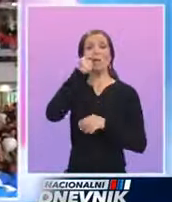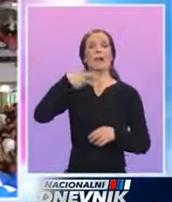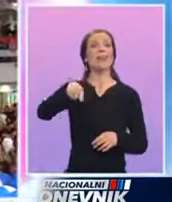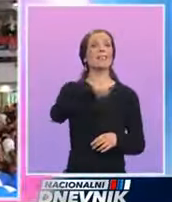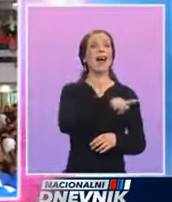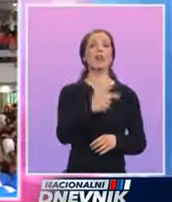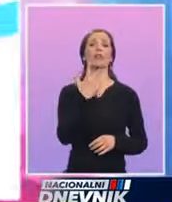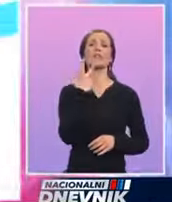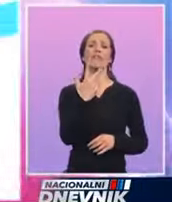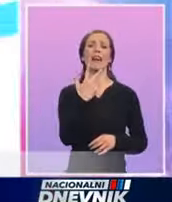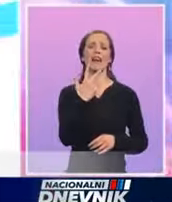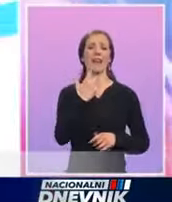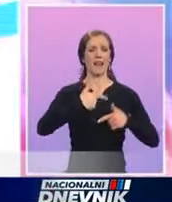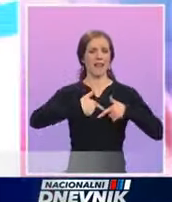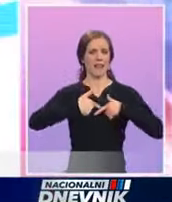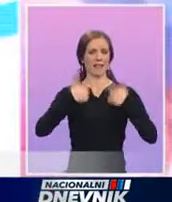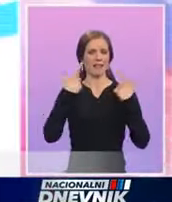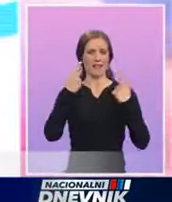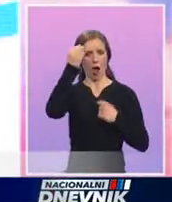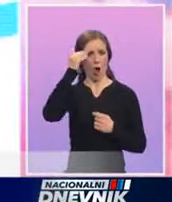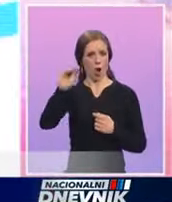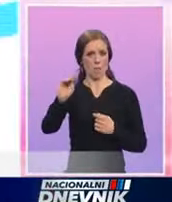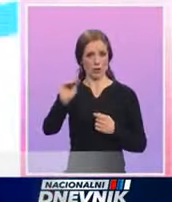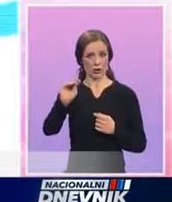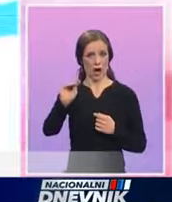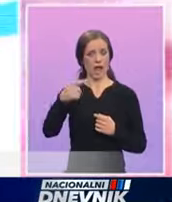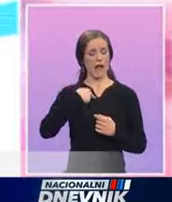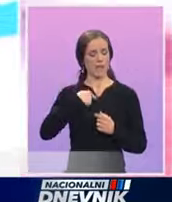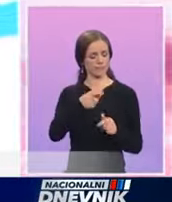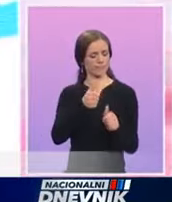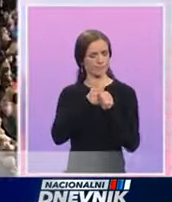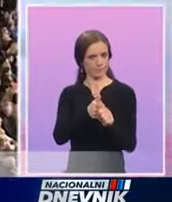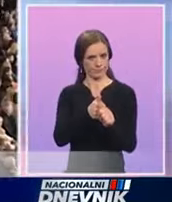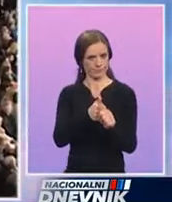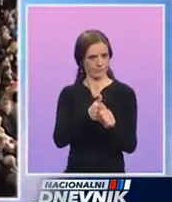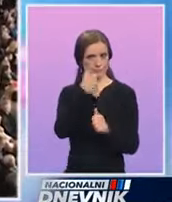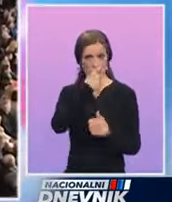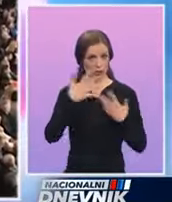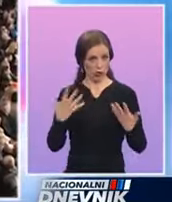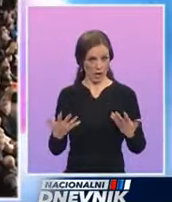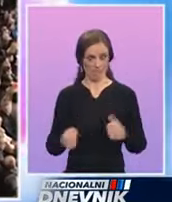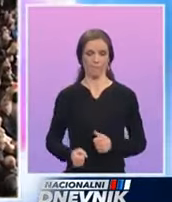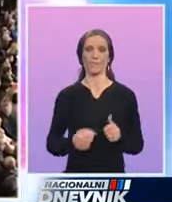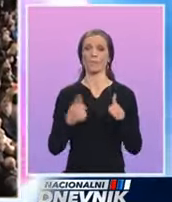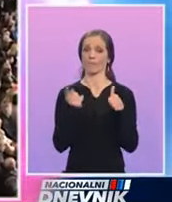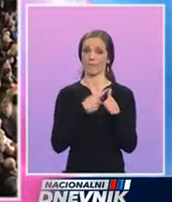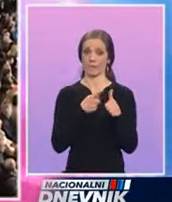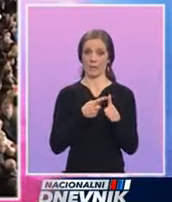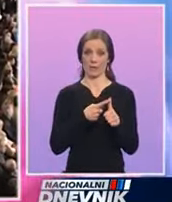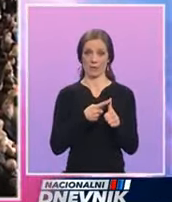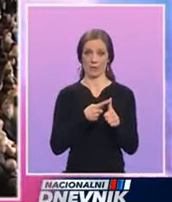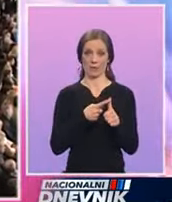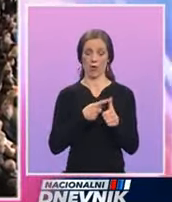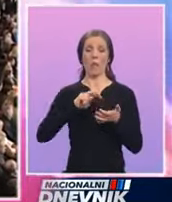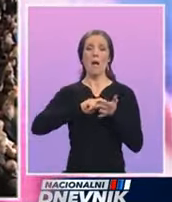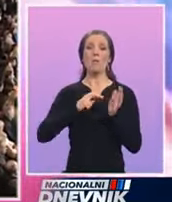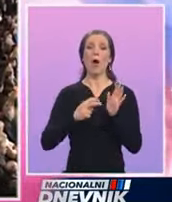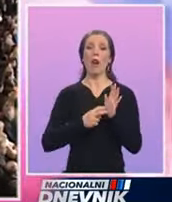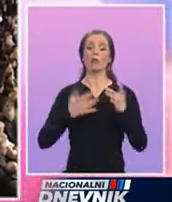tri jasna obećanja iza kojih stojimo. A ona glase: